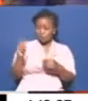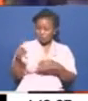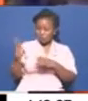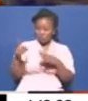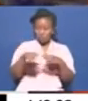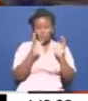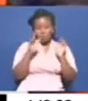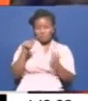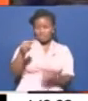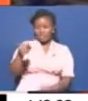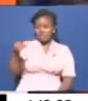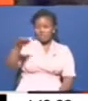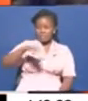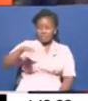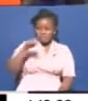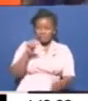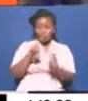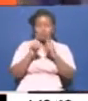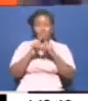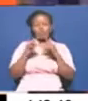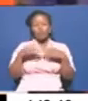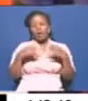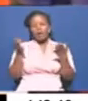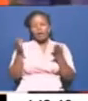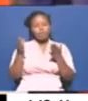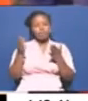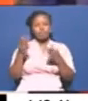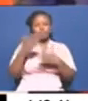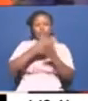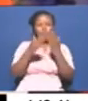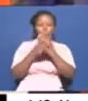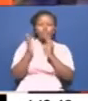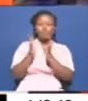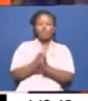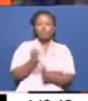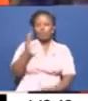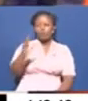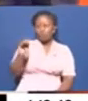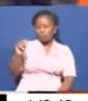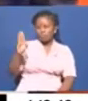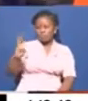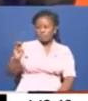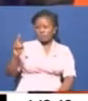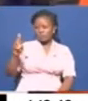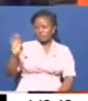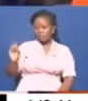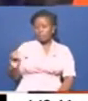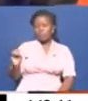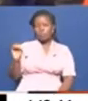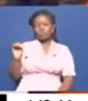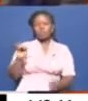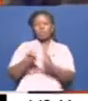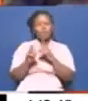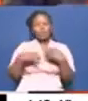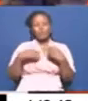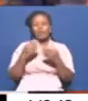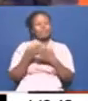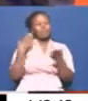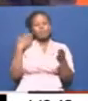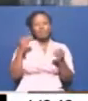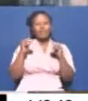Pia tumetengeneza kablo, tumeka kablo katika hii town. Ilikuwa ni chafu zaidi hapo awali, matope mingi na